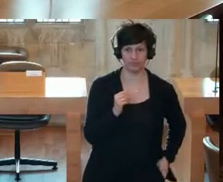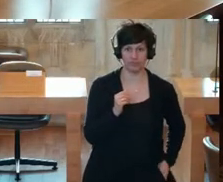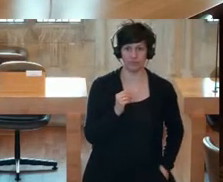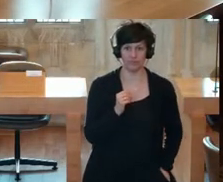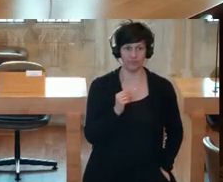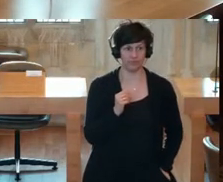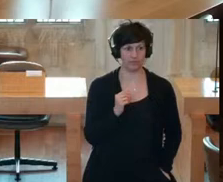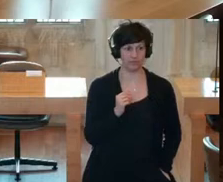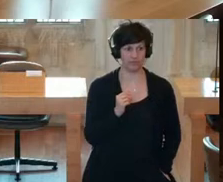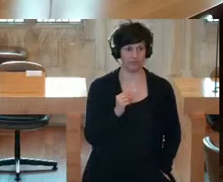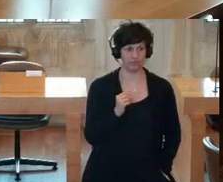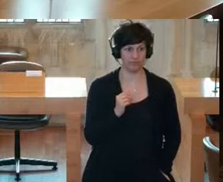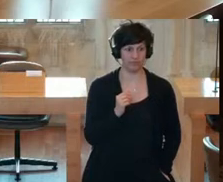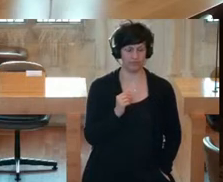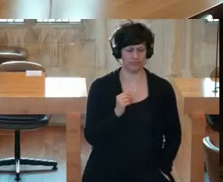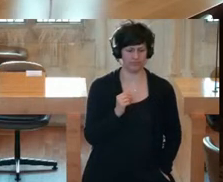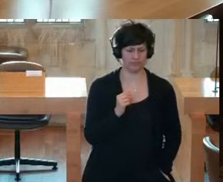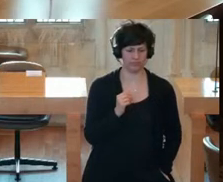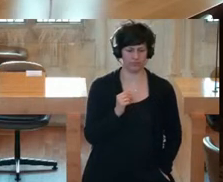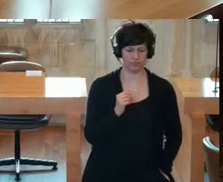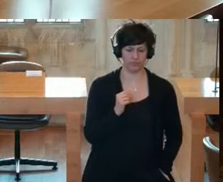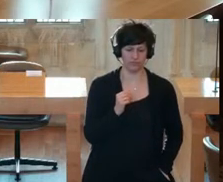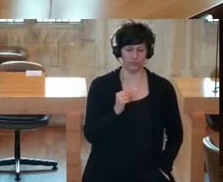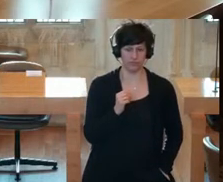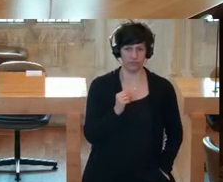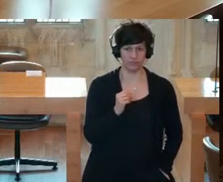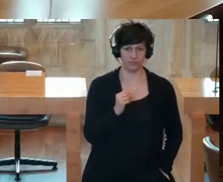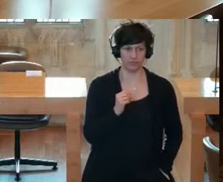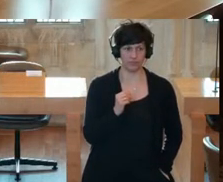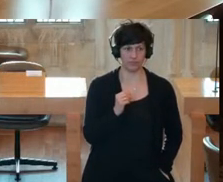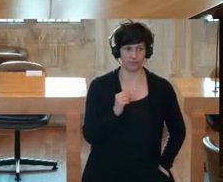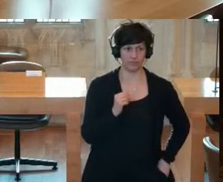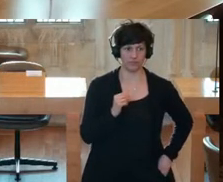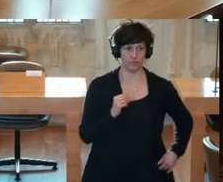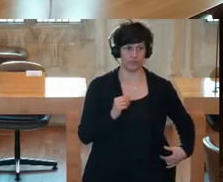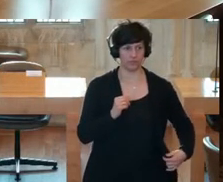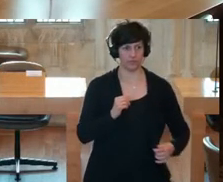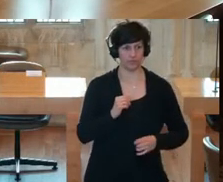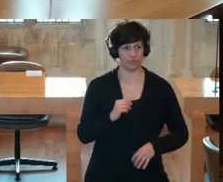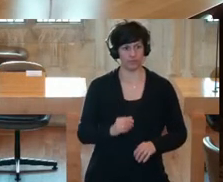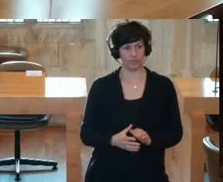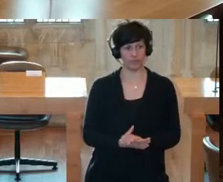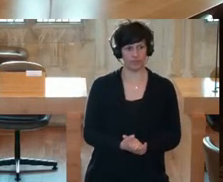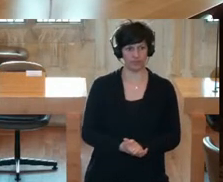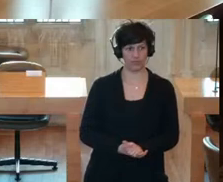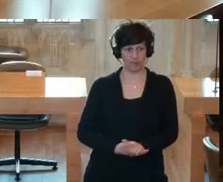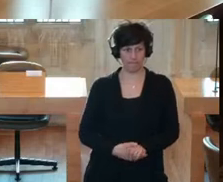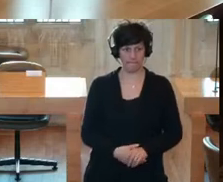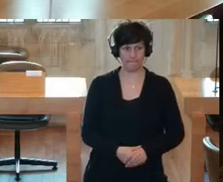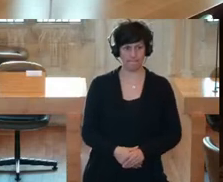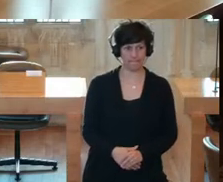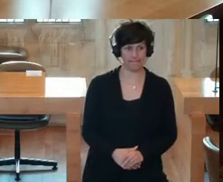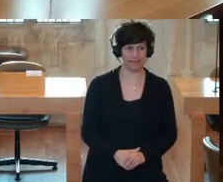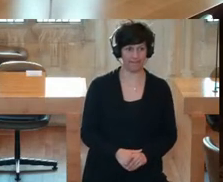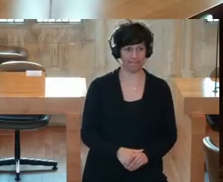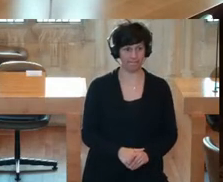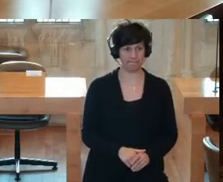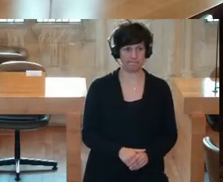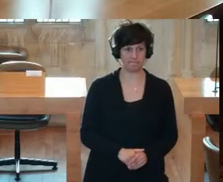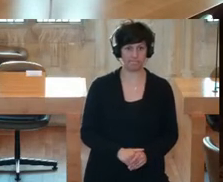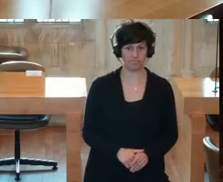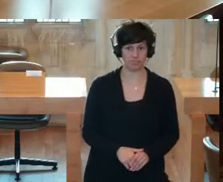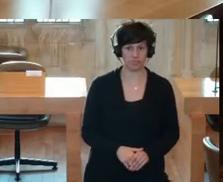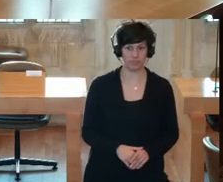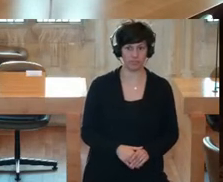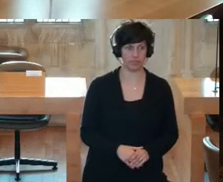Théophile Canza à Bruno Coutenceau, Gabin Mongard à Patrick Nicole, Marc Millet à Dominique Duval, Morgan Taillebosque à Michel